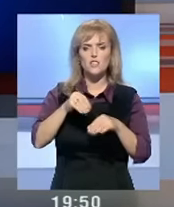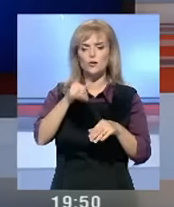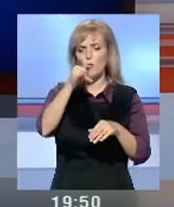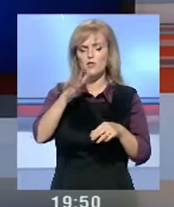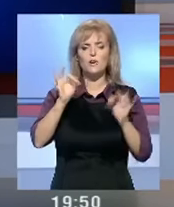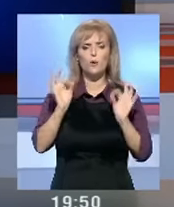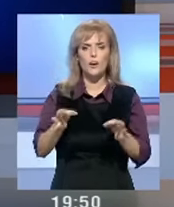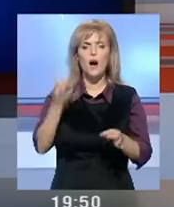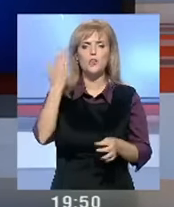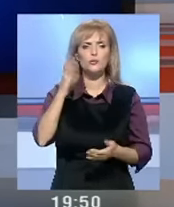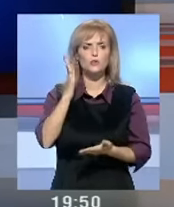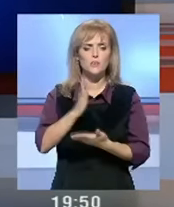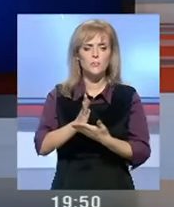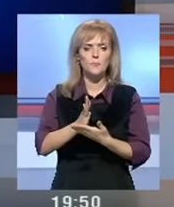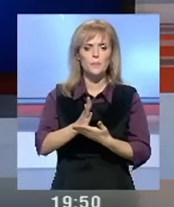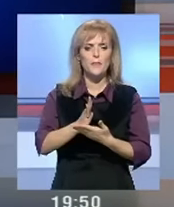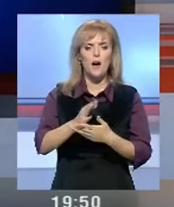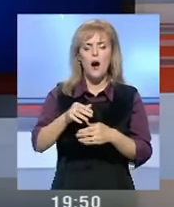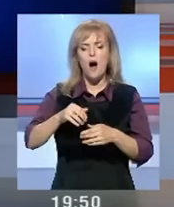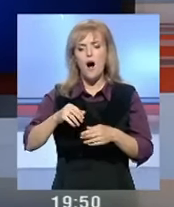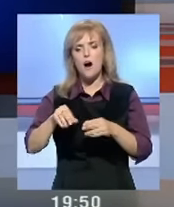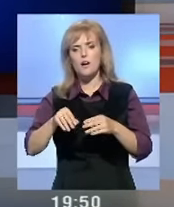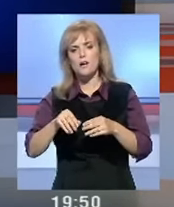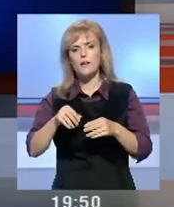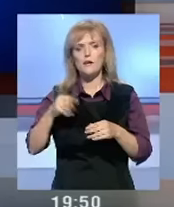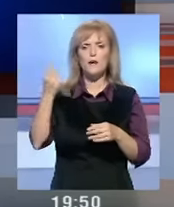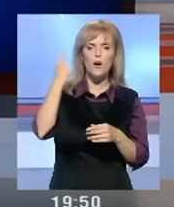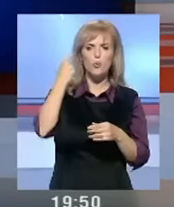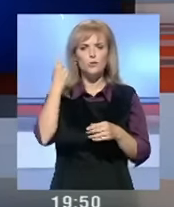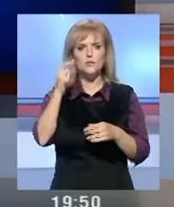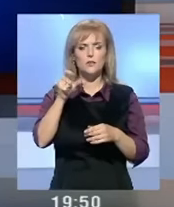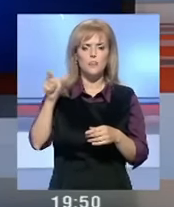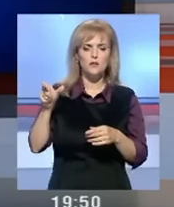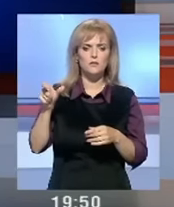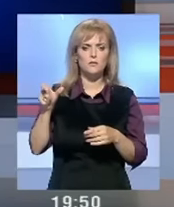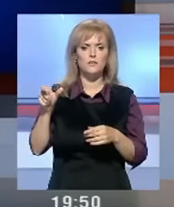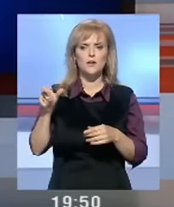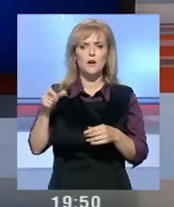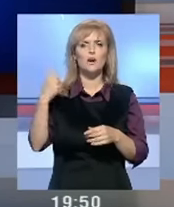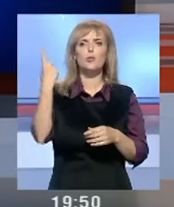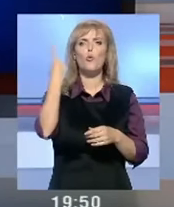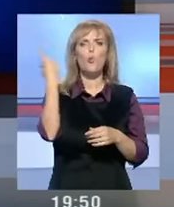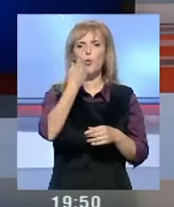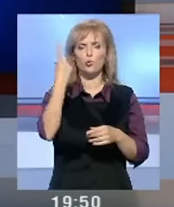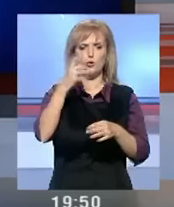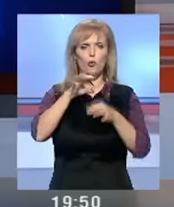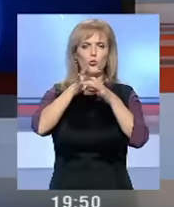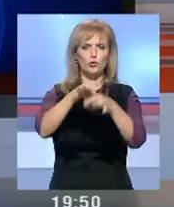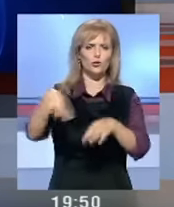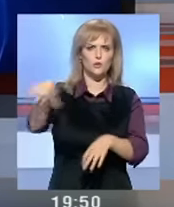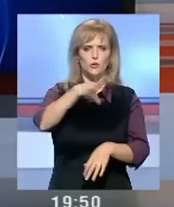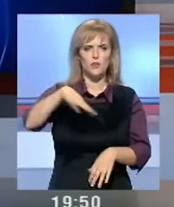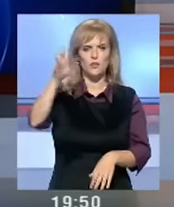când alegem între oameni mânuiți de un singur păpușar. Nu poate fi o alegere adevărată